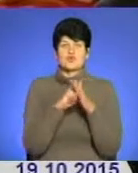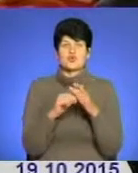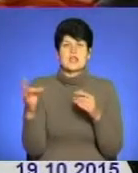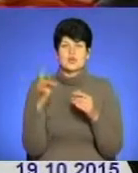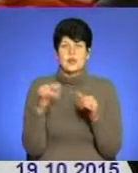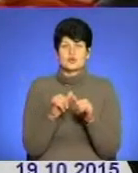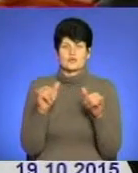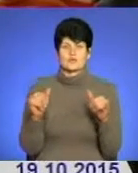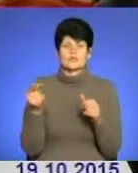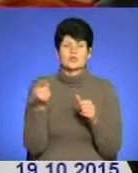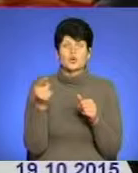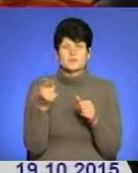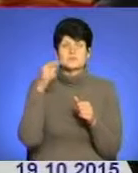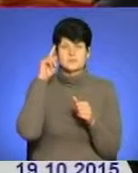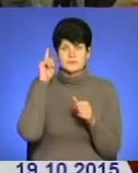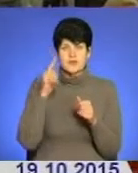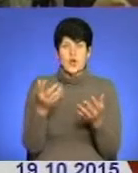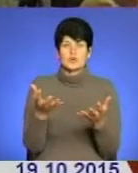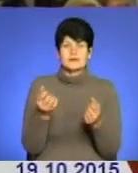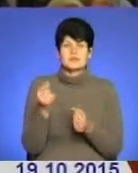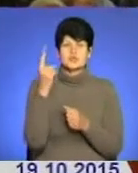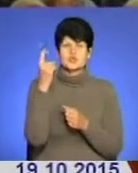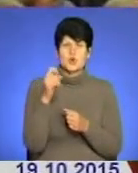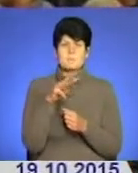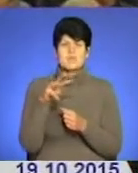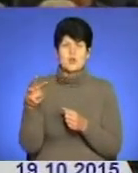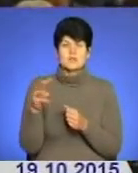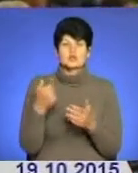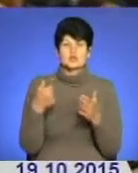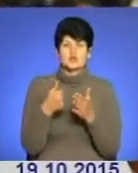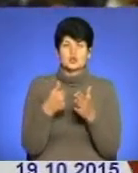розвитку. Тернопільщина, як відомо, отримала 100 мільйонів. І якщо до